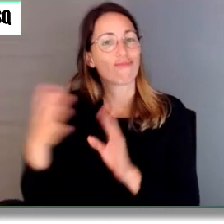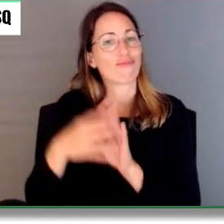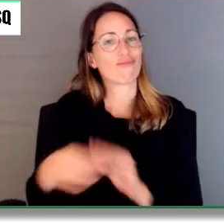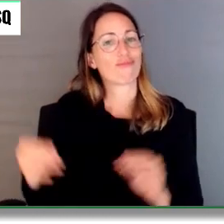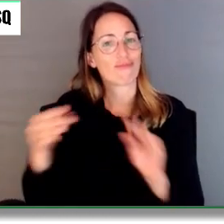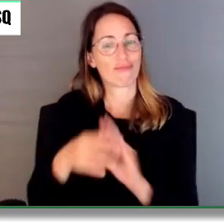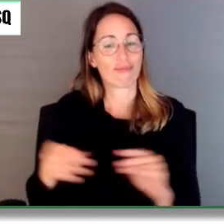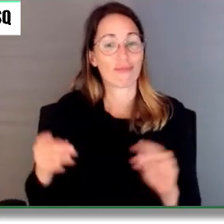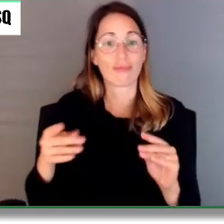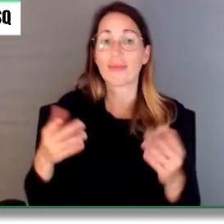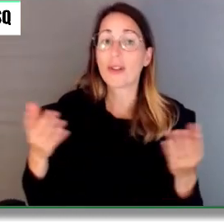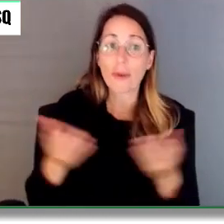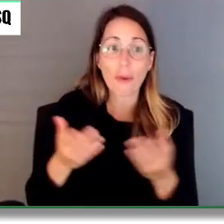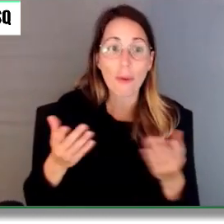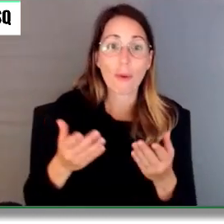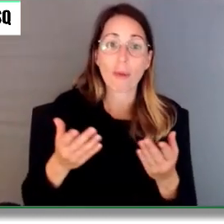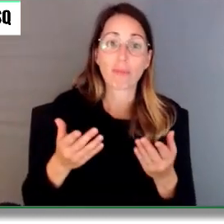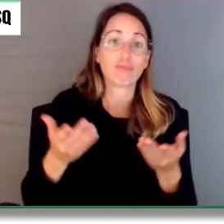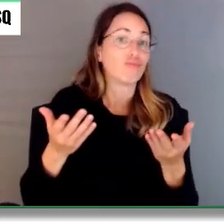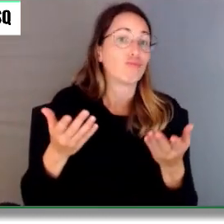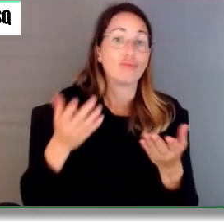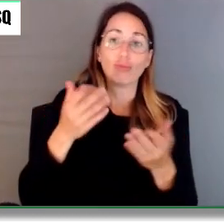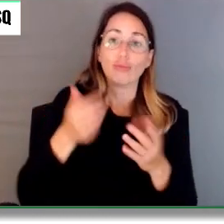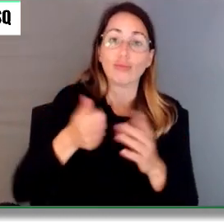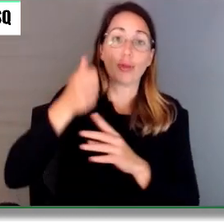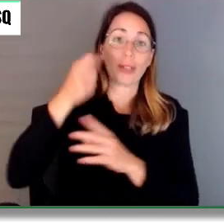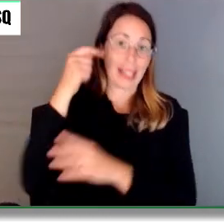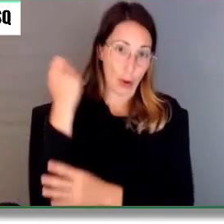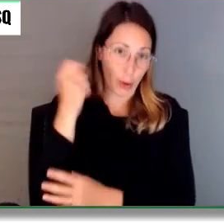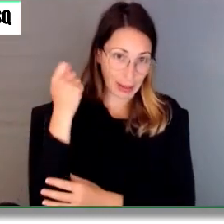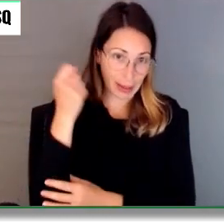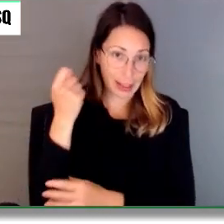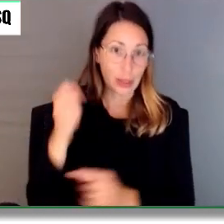donc surtout de la théorie et du côté empirique.